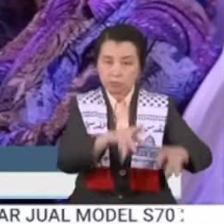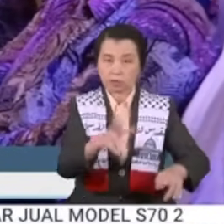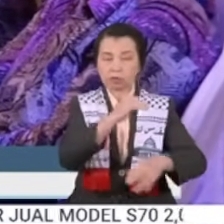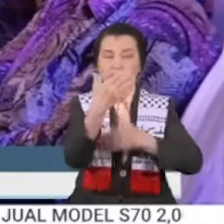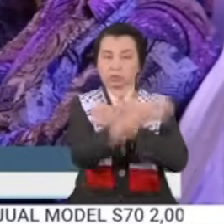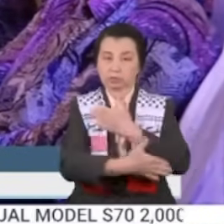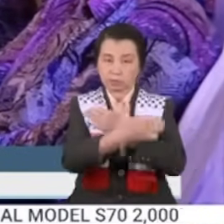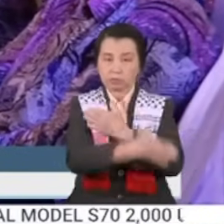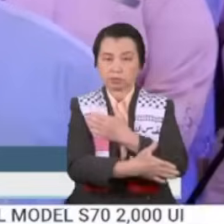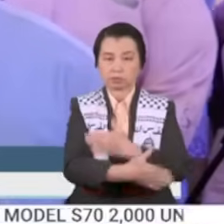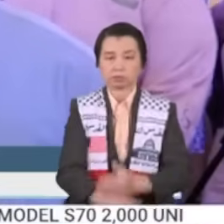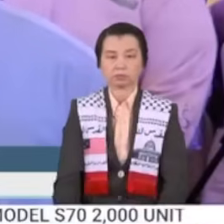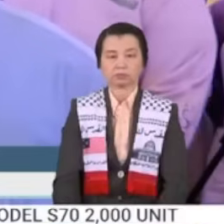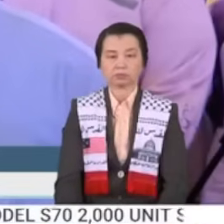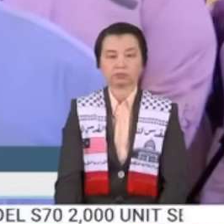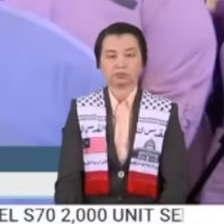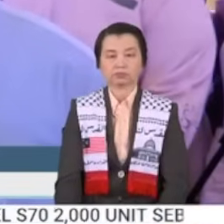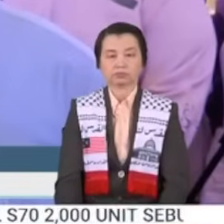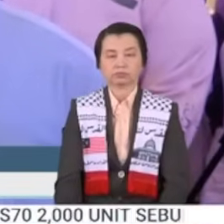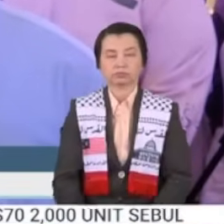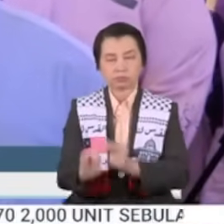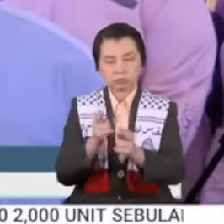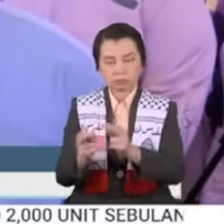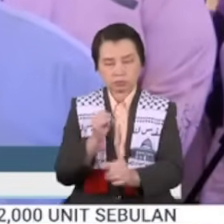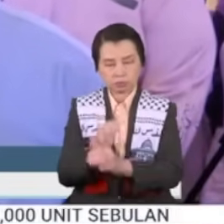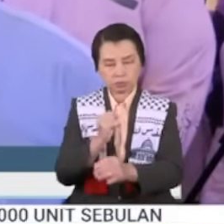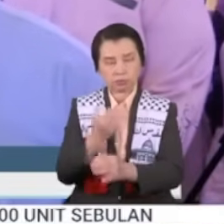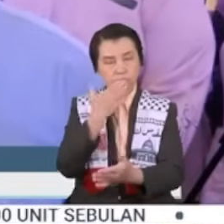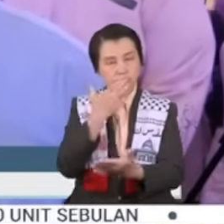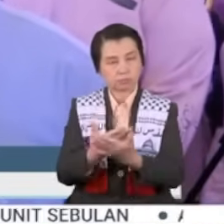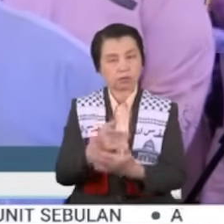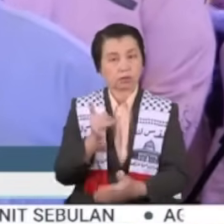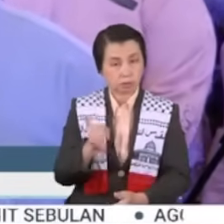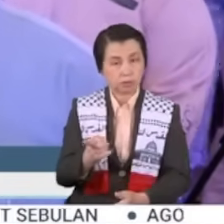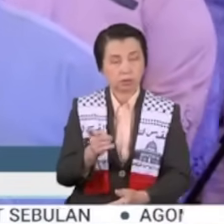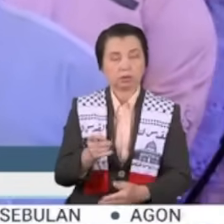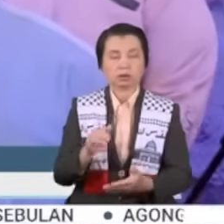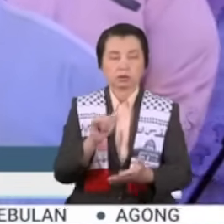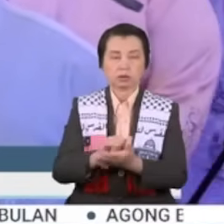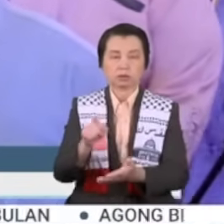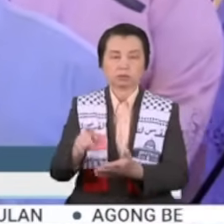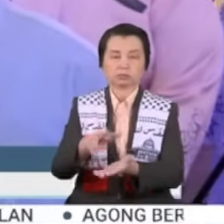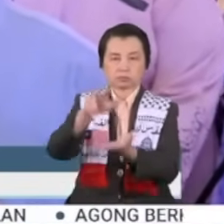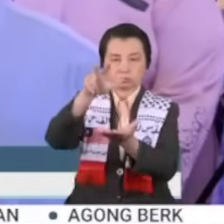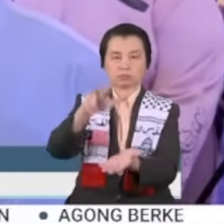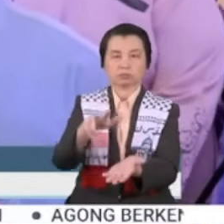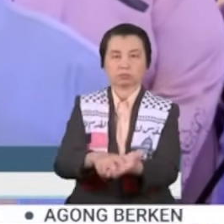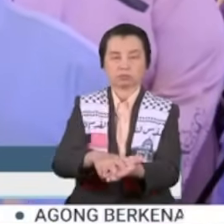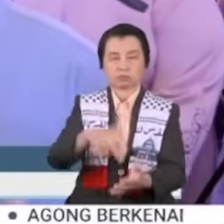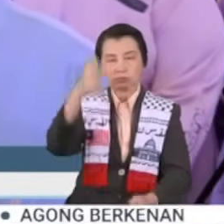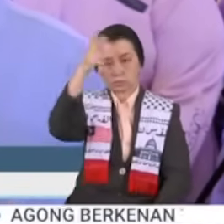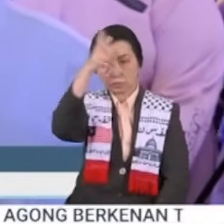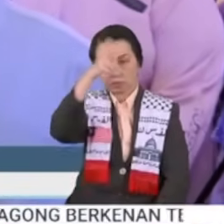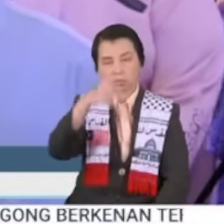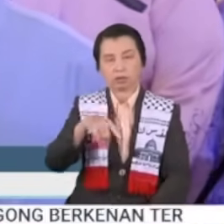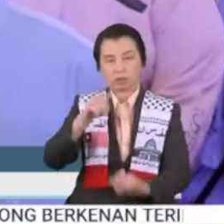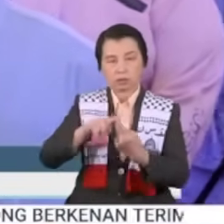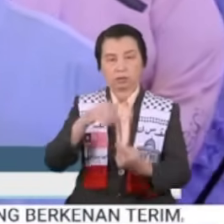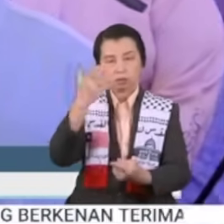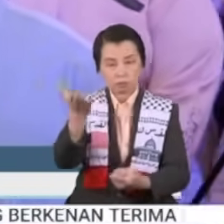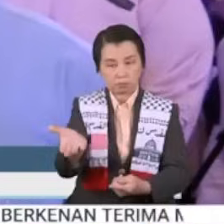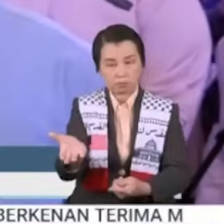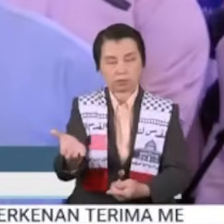dan negara usaha yang baik ini ee sebagai salah satu pengiktirafan kerajaan kepada